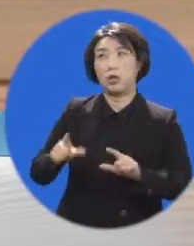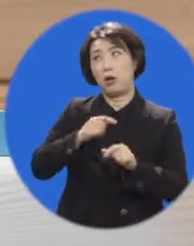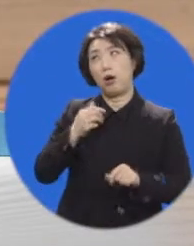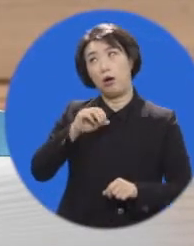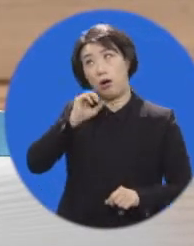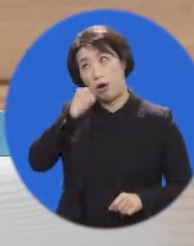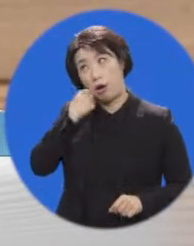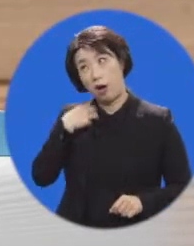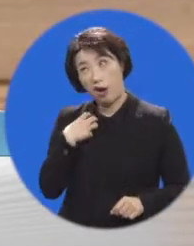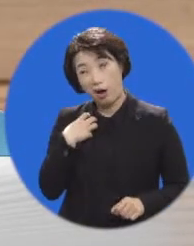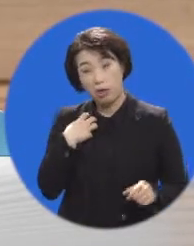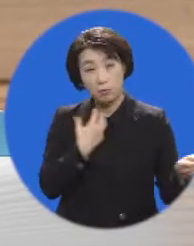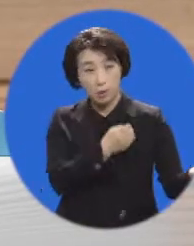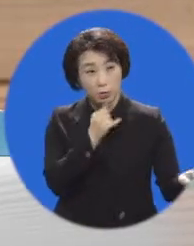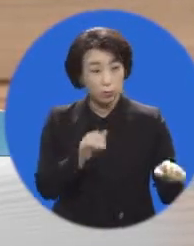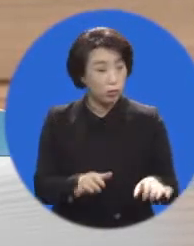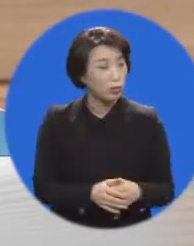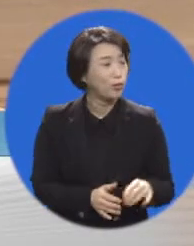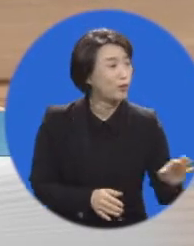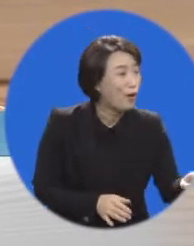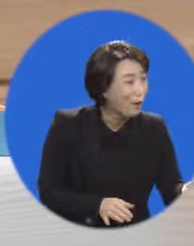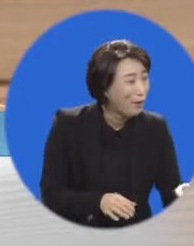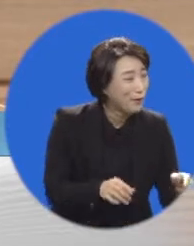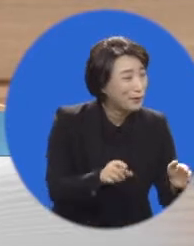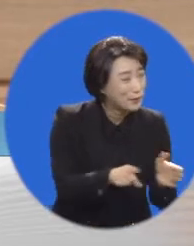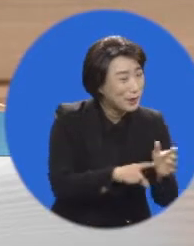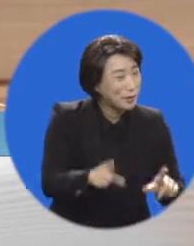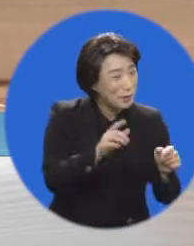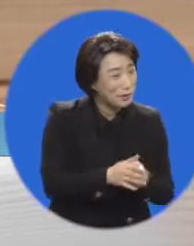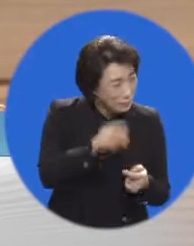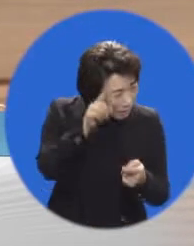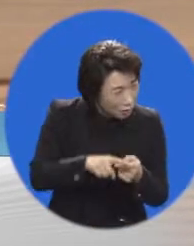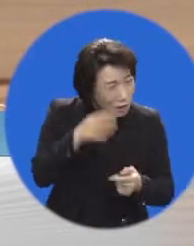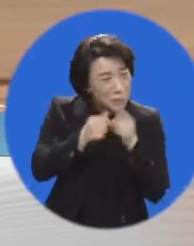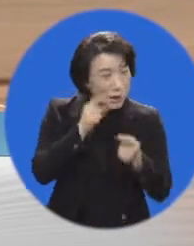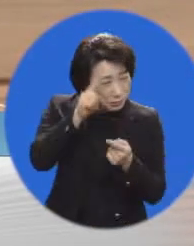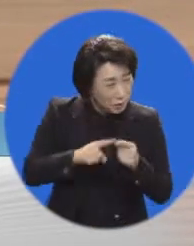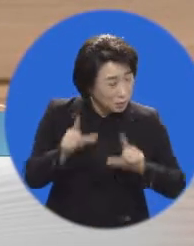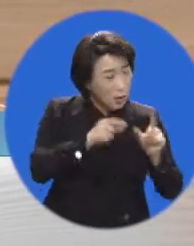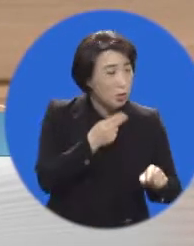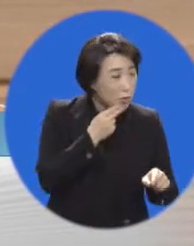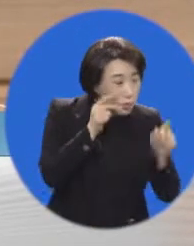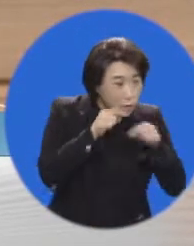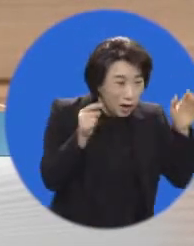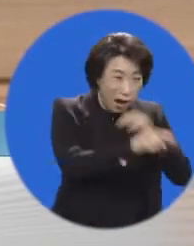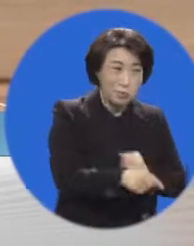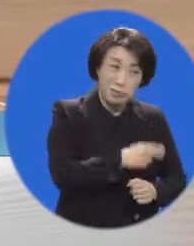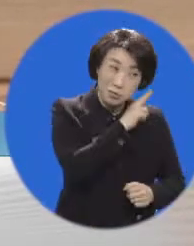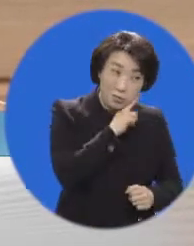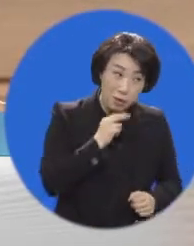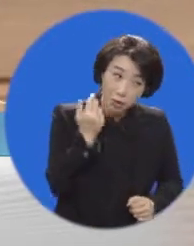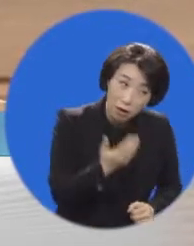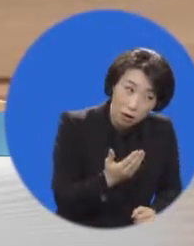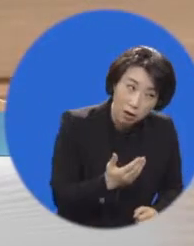힘들어요. 그러면 안 살고 지옥 가면 편하냐? 지옥은 훨씬 편하냐? 아니요.